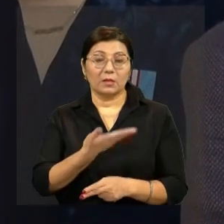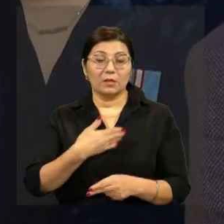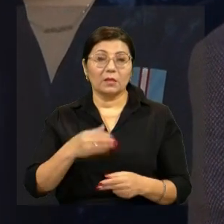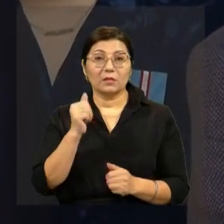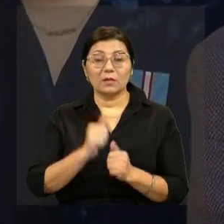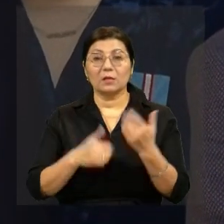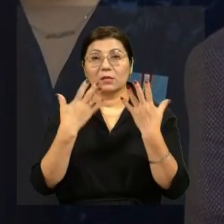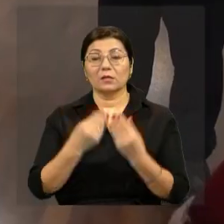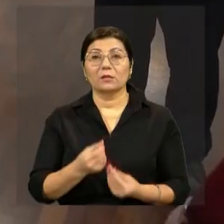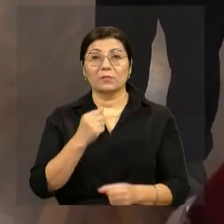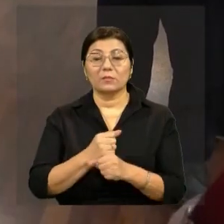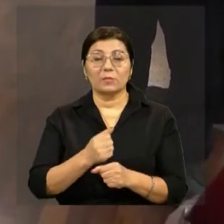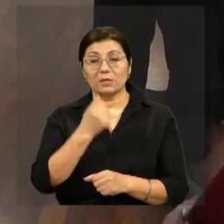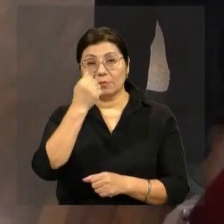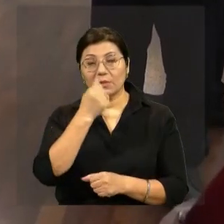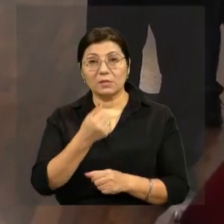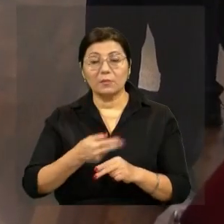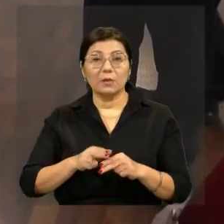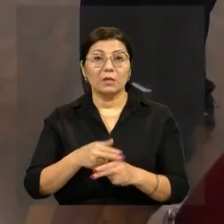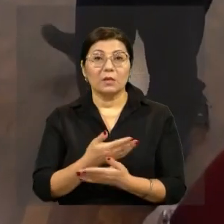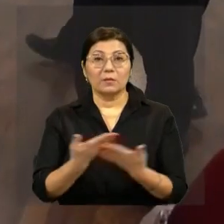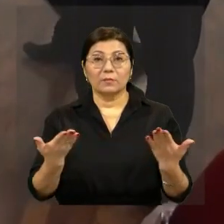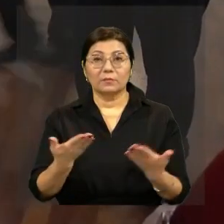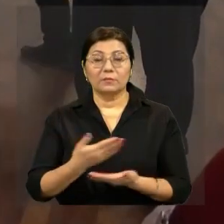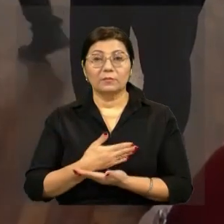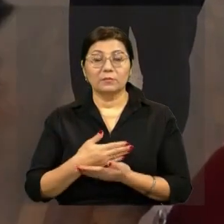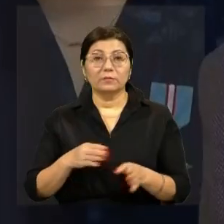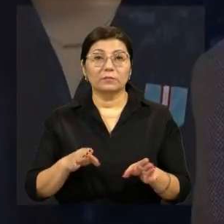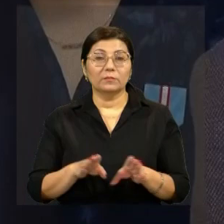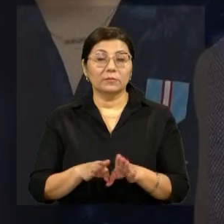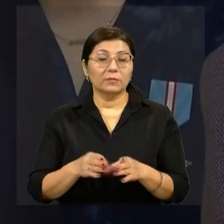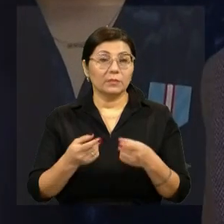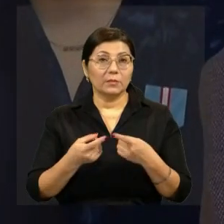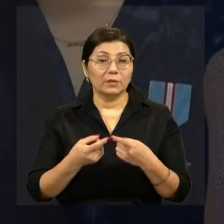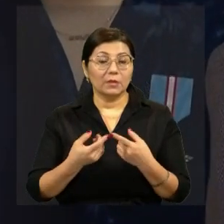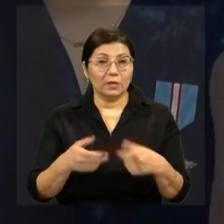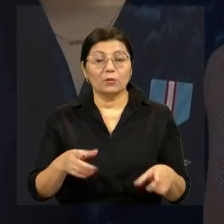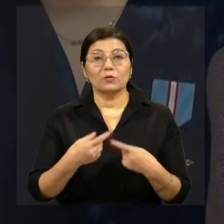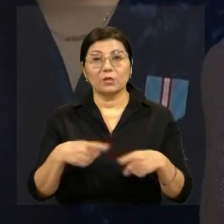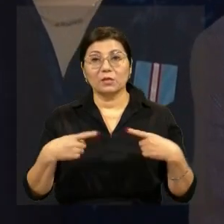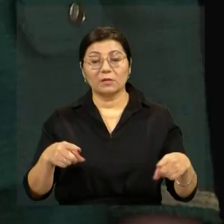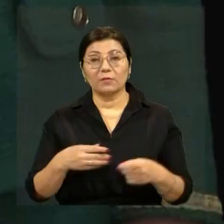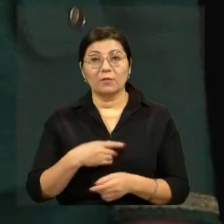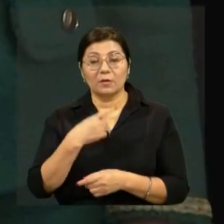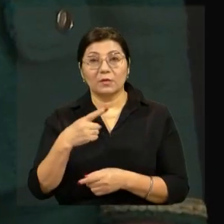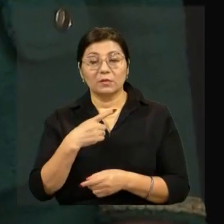реальность. И спасибо вам за это. Вы знаете, но мы не такие уж и разные. Вы ведь сказали